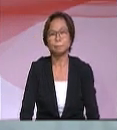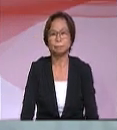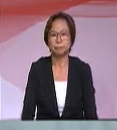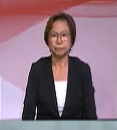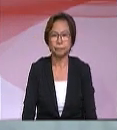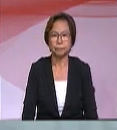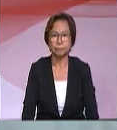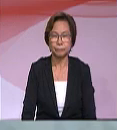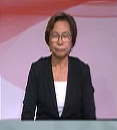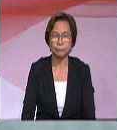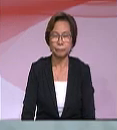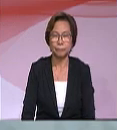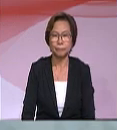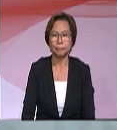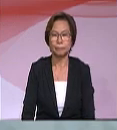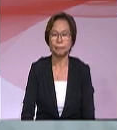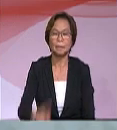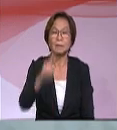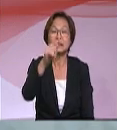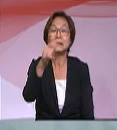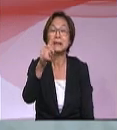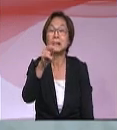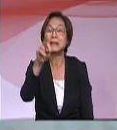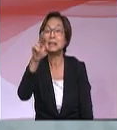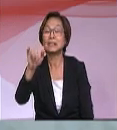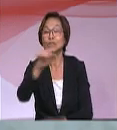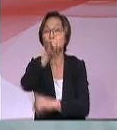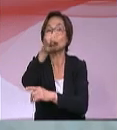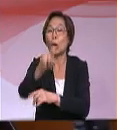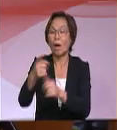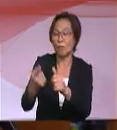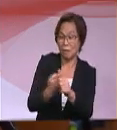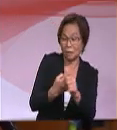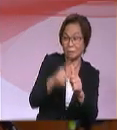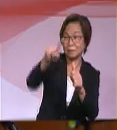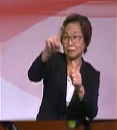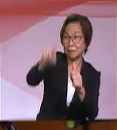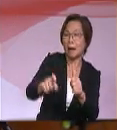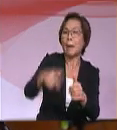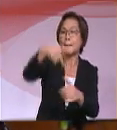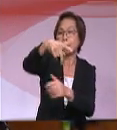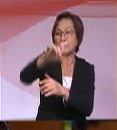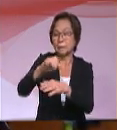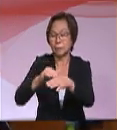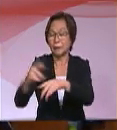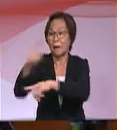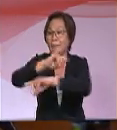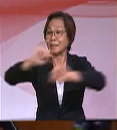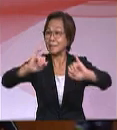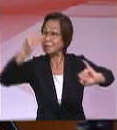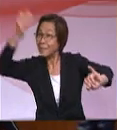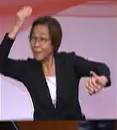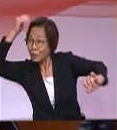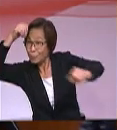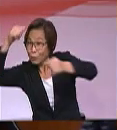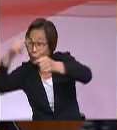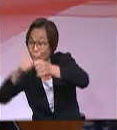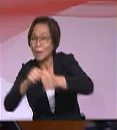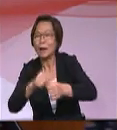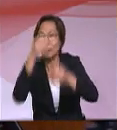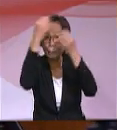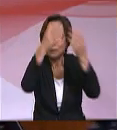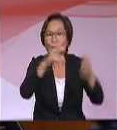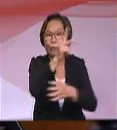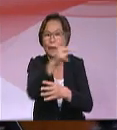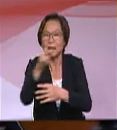Salam. Baiklah Tan Sri, soalan pertama saya berhubung dengan pada sidang media pada Isnin lalu, Tan Sri memaklumkan KKM